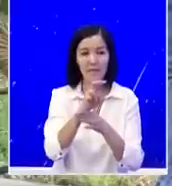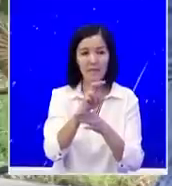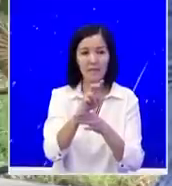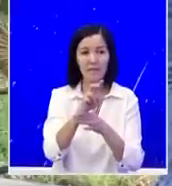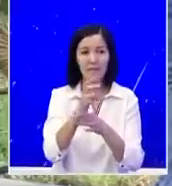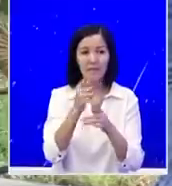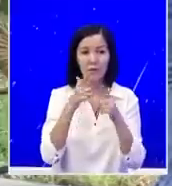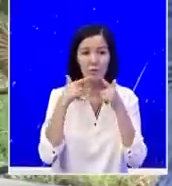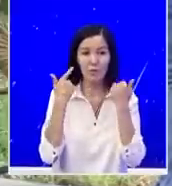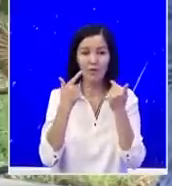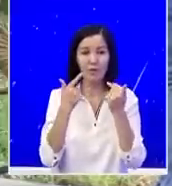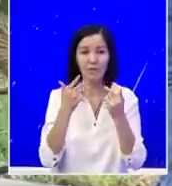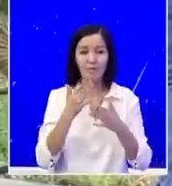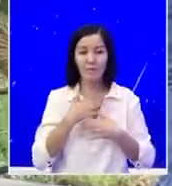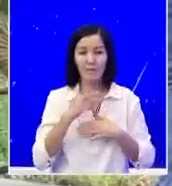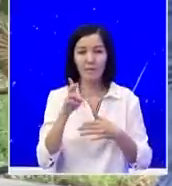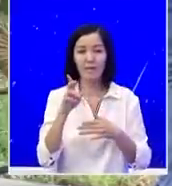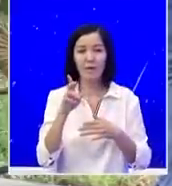күлді. Қуаныш бізде бойдақ деп.